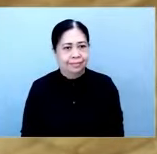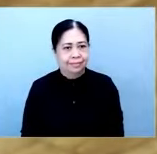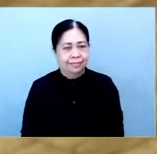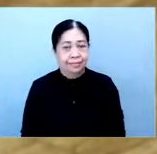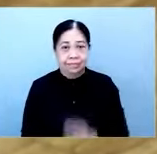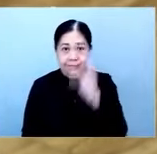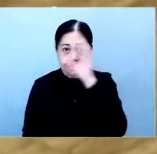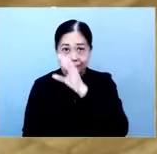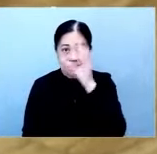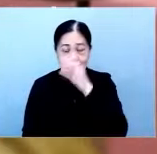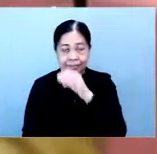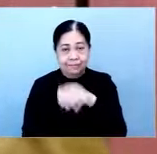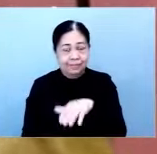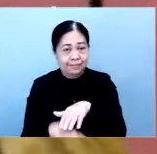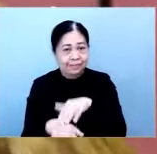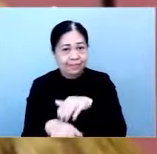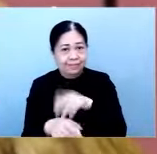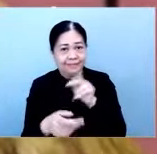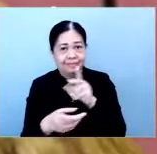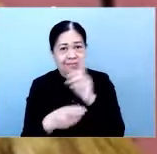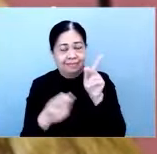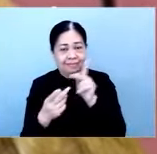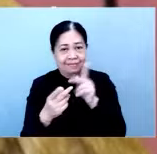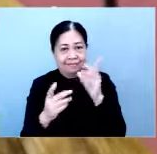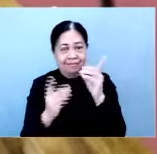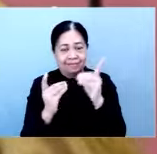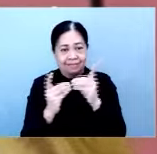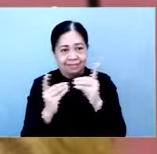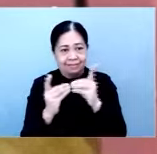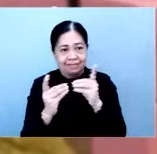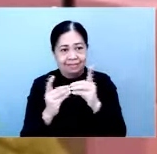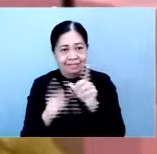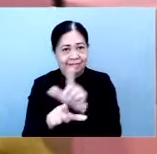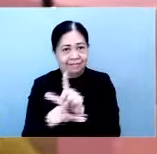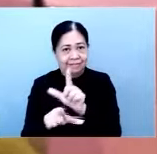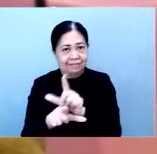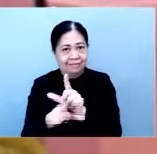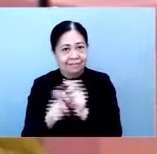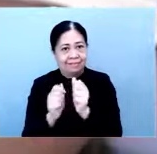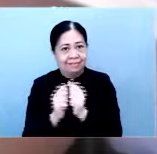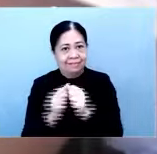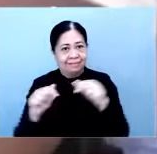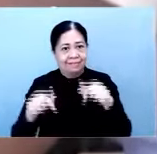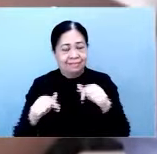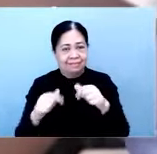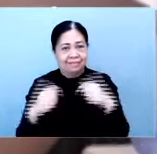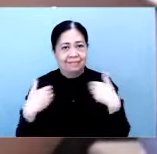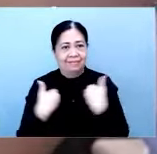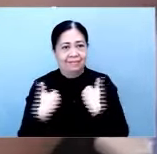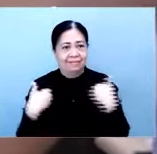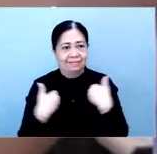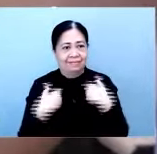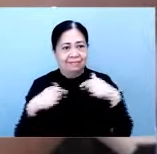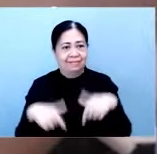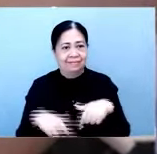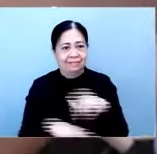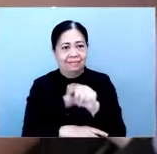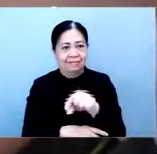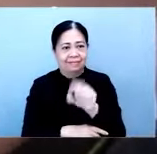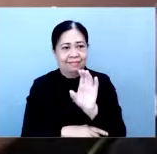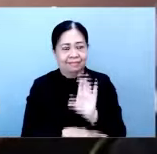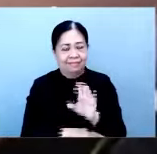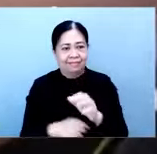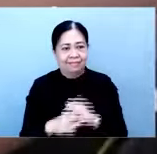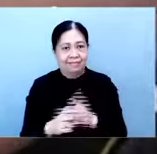Naghahanap ka ba ng perfect date o ng loyal at loving companion? Makikita mo yan sa animal shelter na ito sa Quezon City.